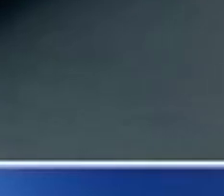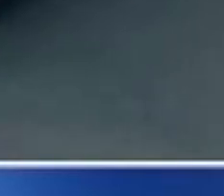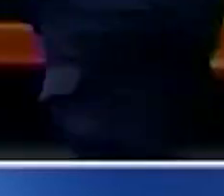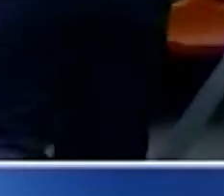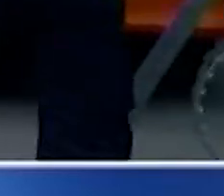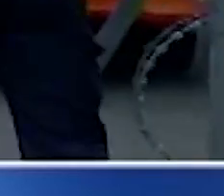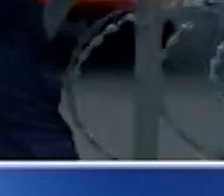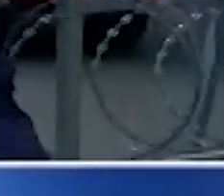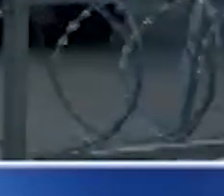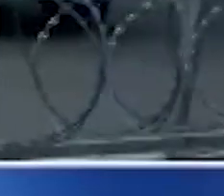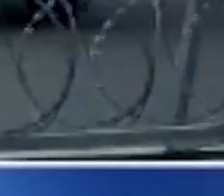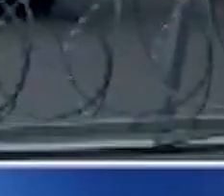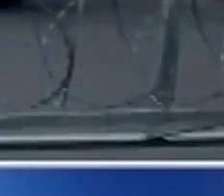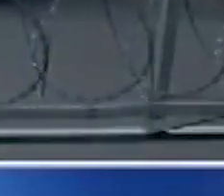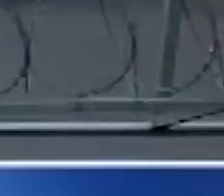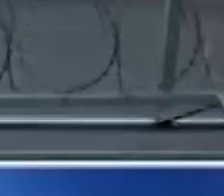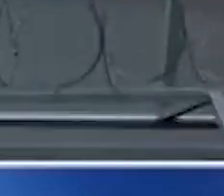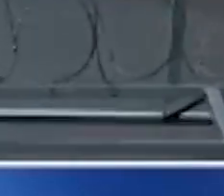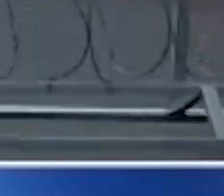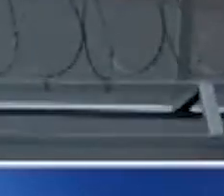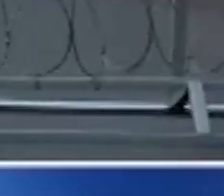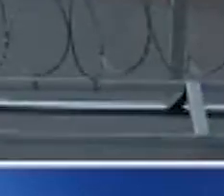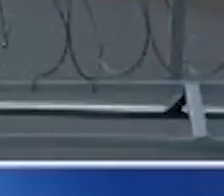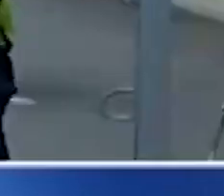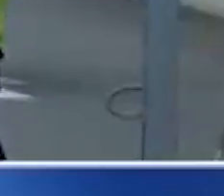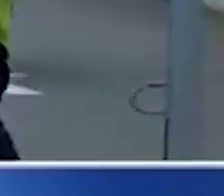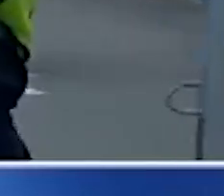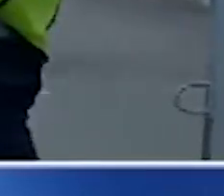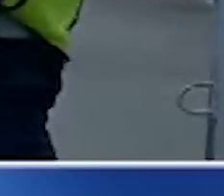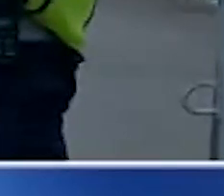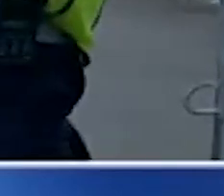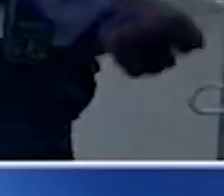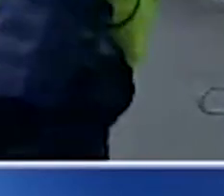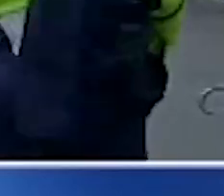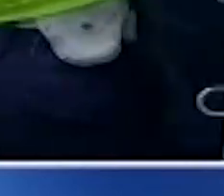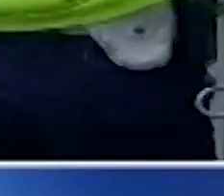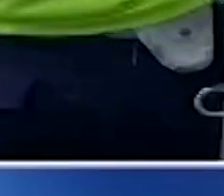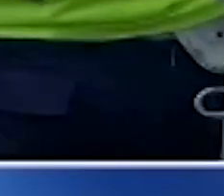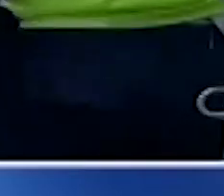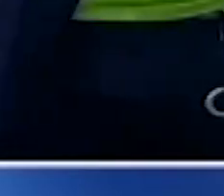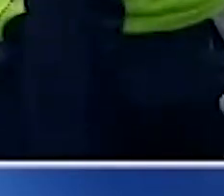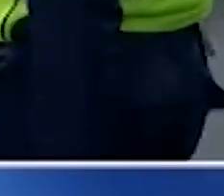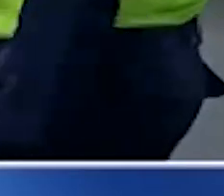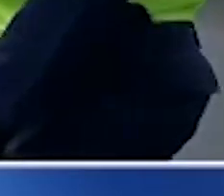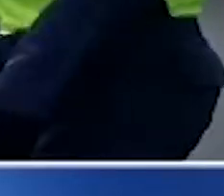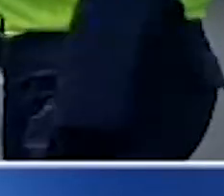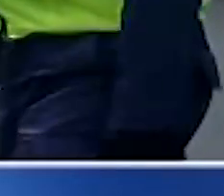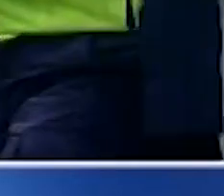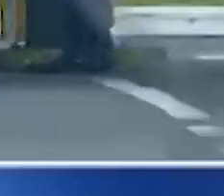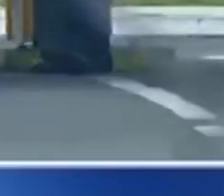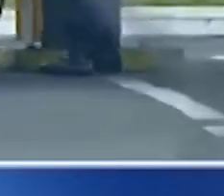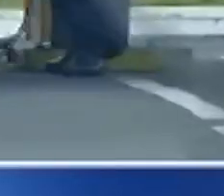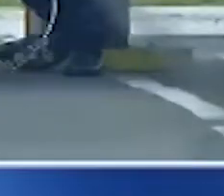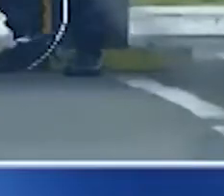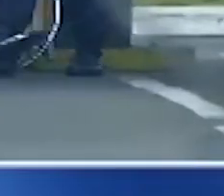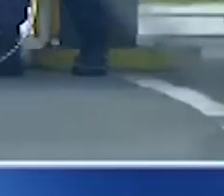berjaga-jaga dan menjaga keamanan di gerbang utama Mall Margo City Depok. Terkait memang untuk sementara Margo City Depok ini akan